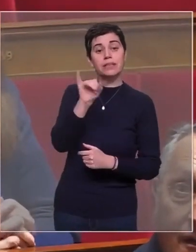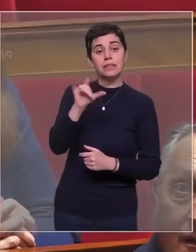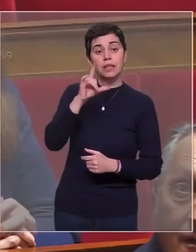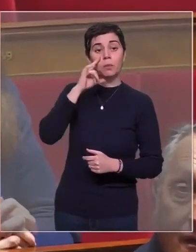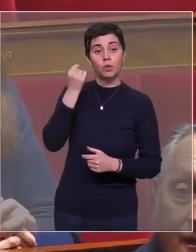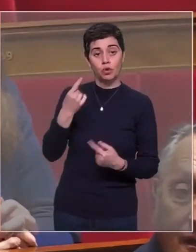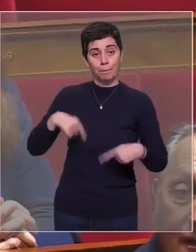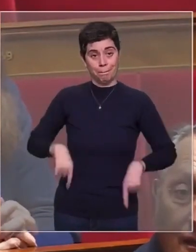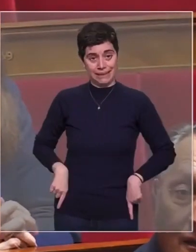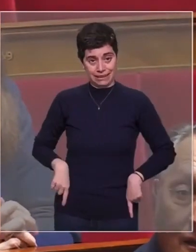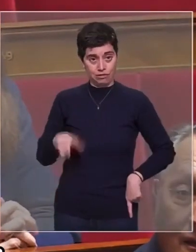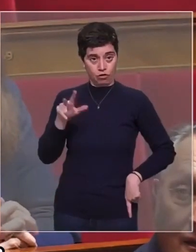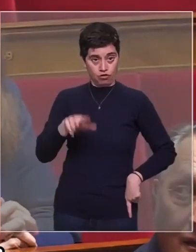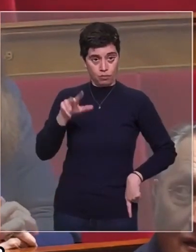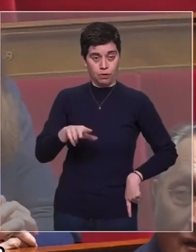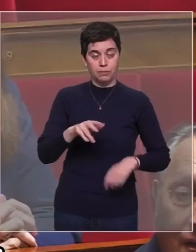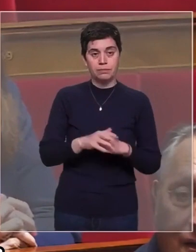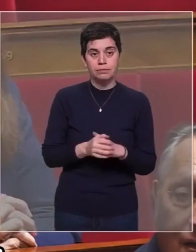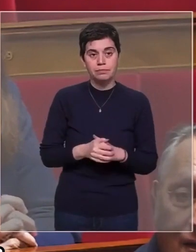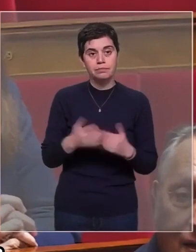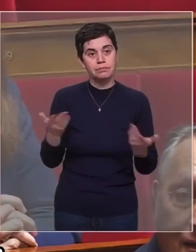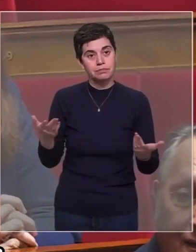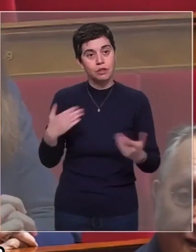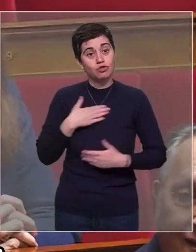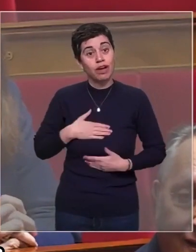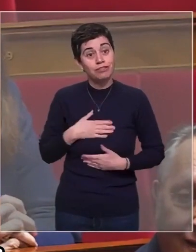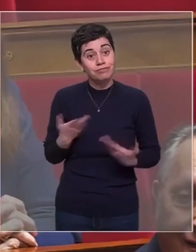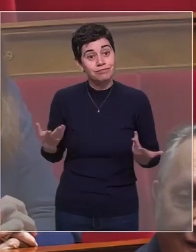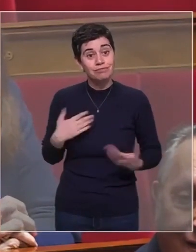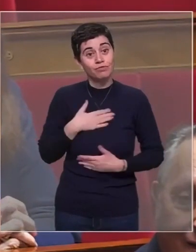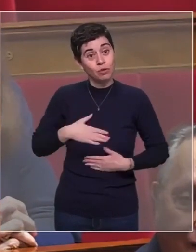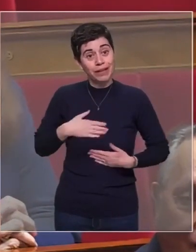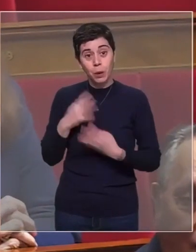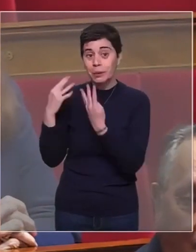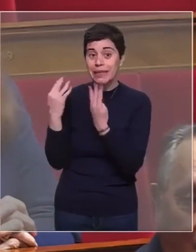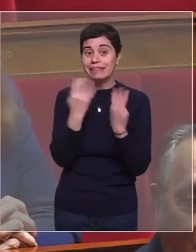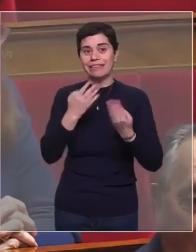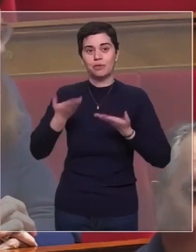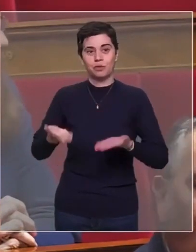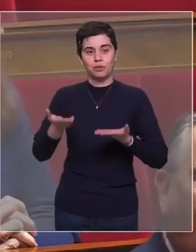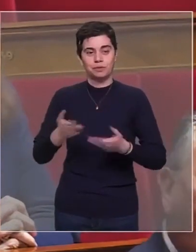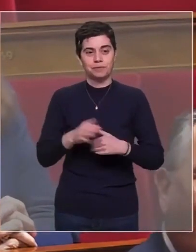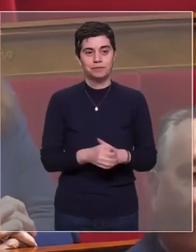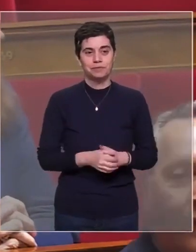Monsieur le ministre du Logement, à qui je souhaite un joyeux anniversaire.